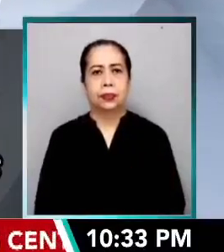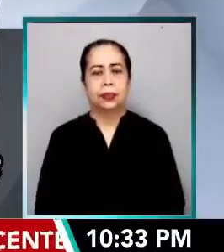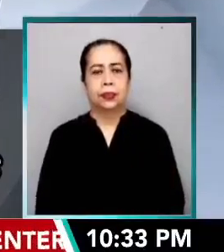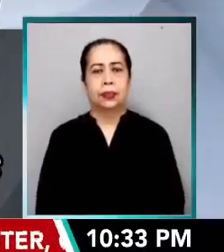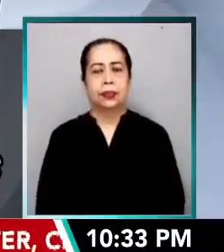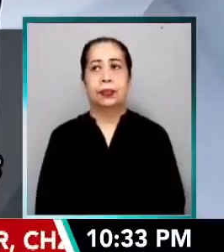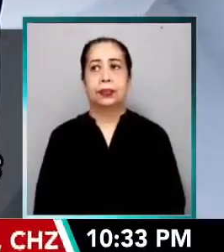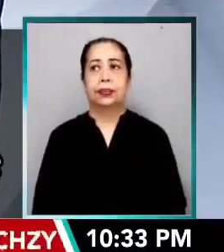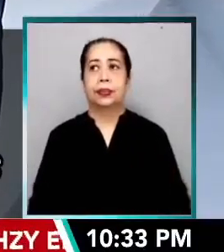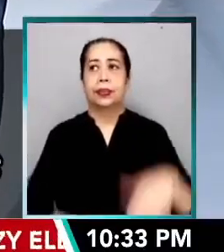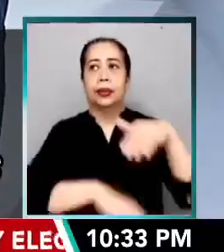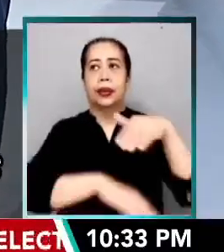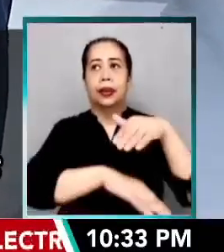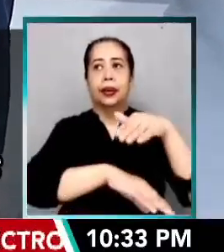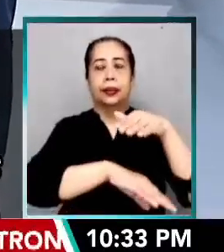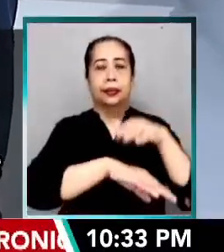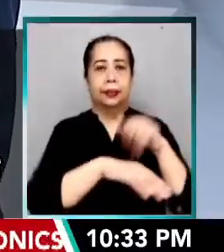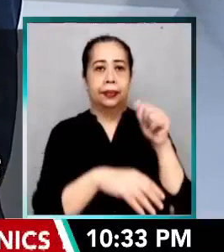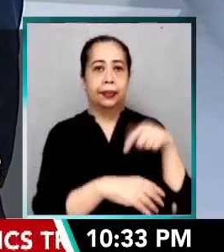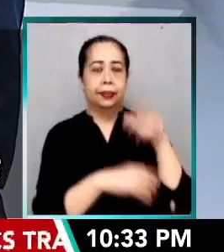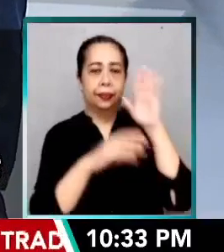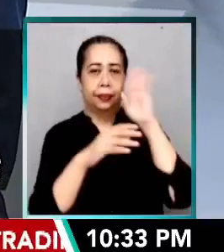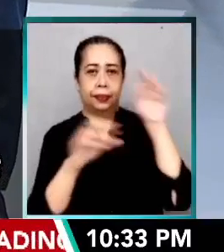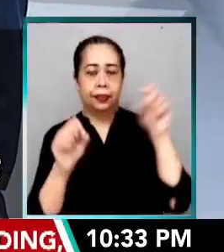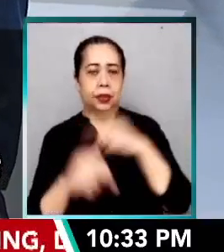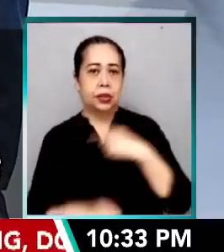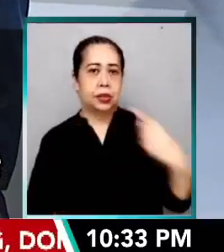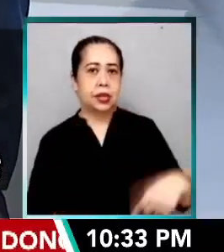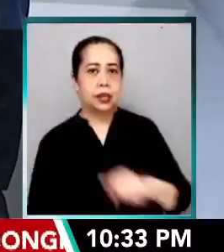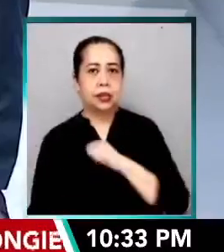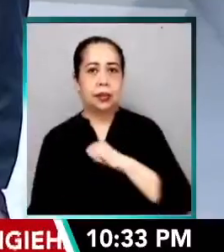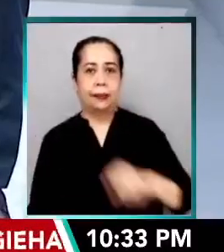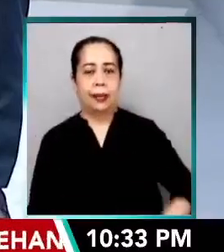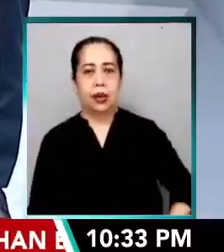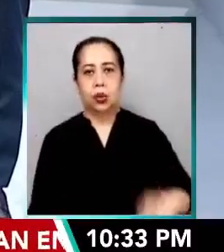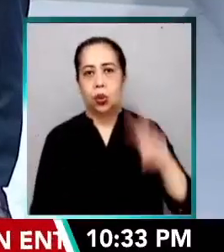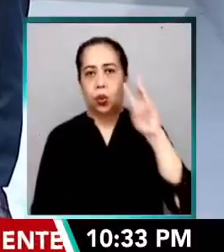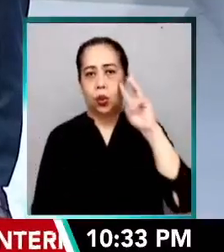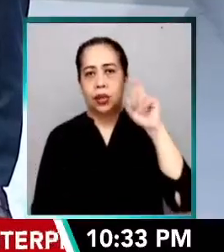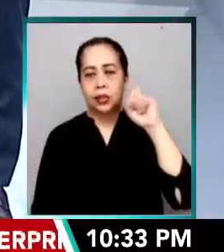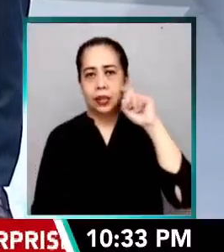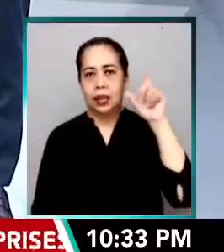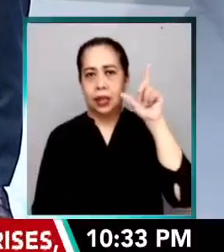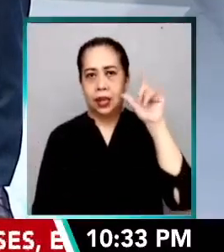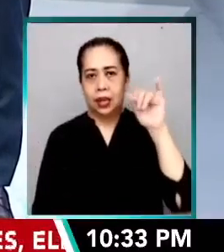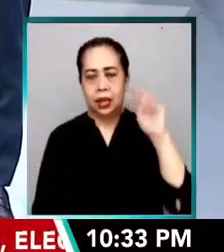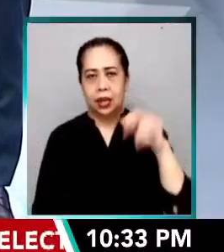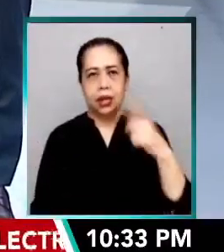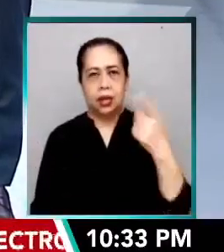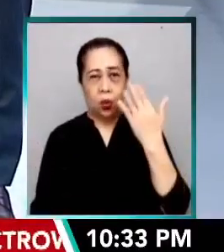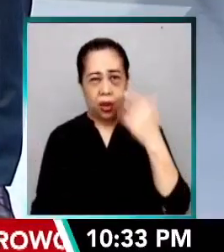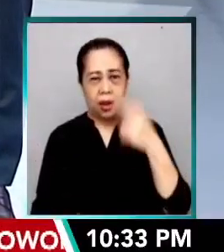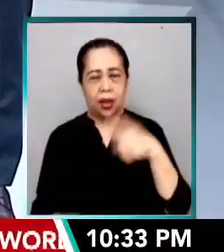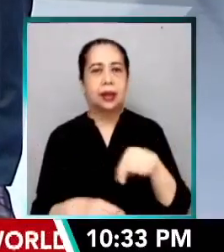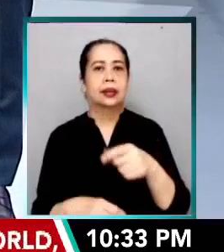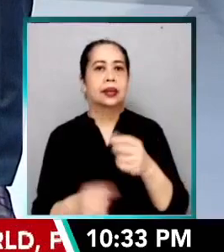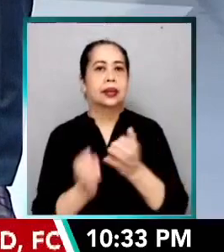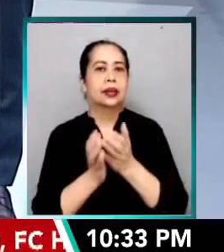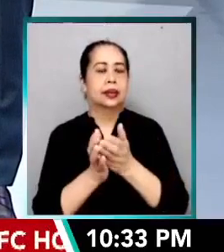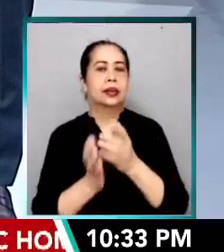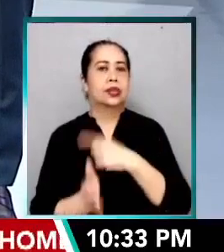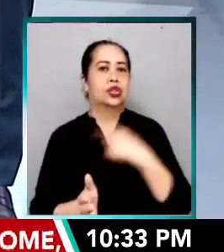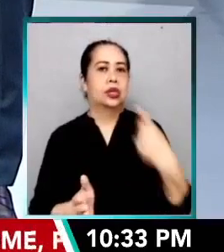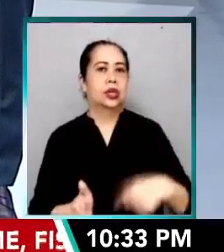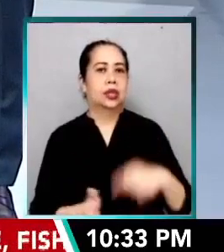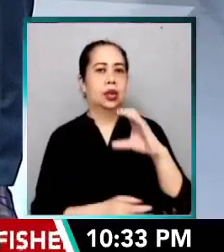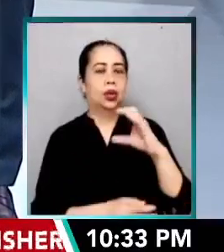Ipinatawag ni Pangulong Bongbong Marcos si Chinese Ambassador Huang Silian. Kasunod yan ng panunutok ng laser ng China Coast Guard sa